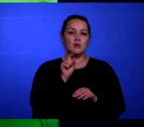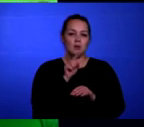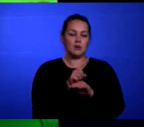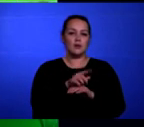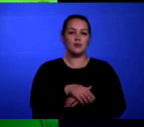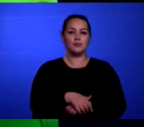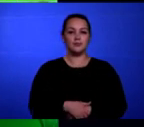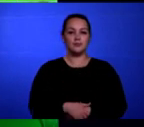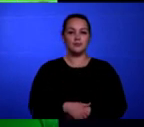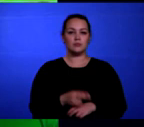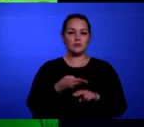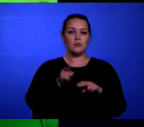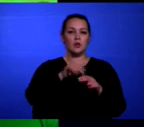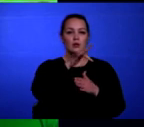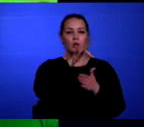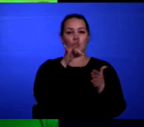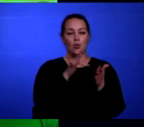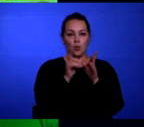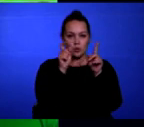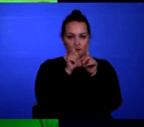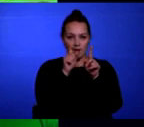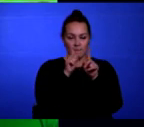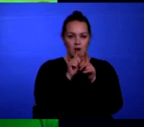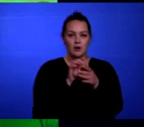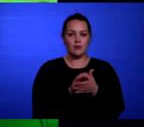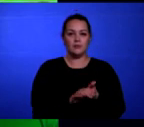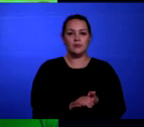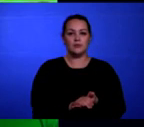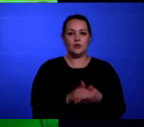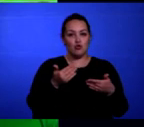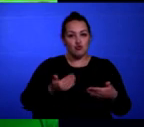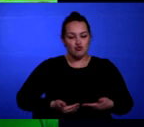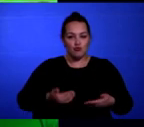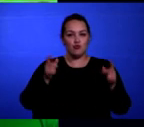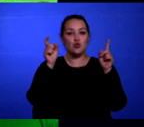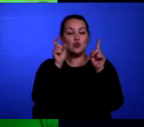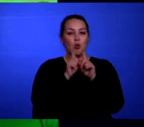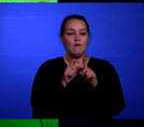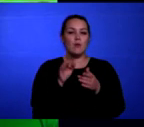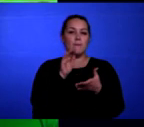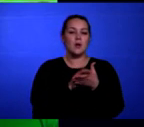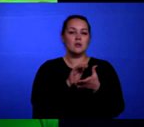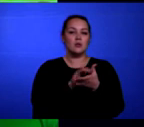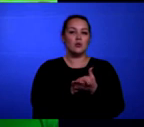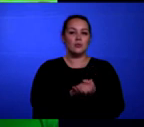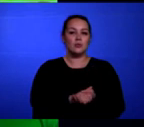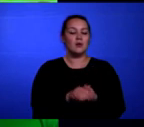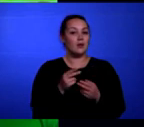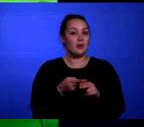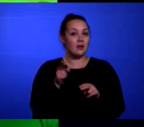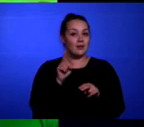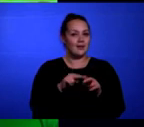это город словарик здесь живут слова давайте познакомимся это